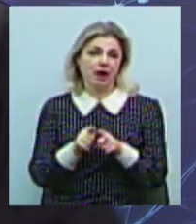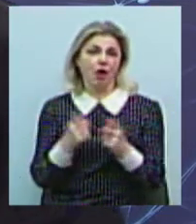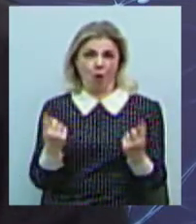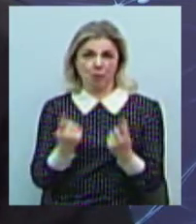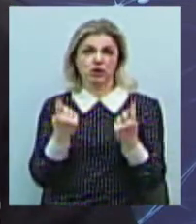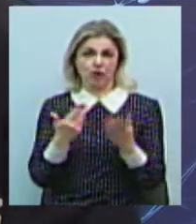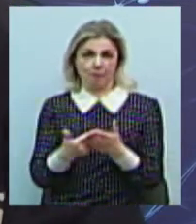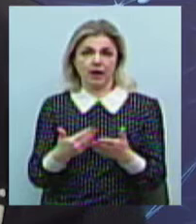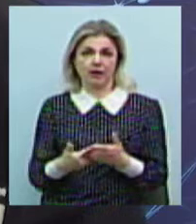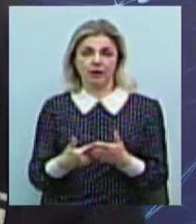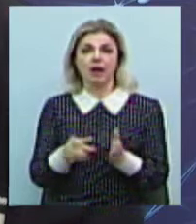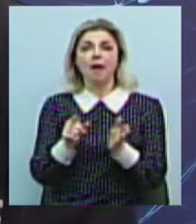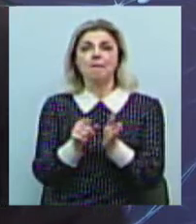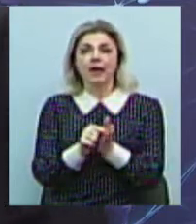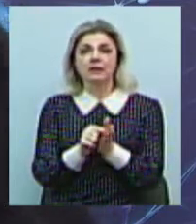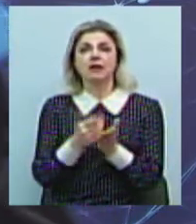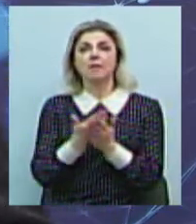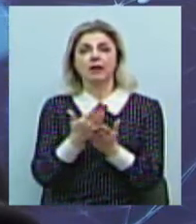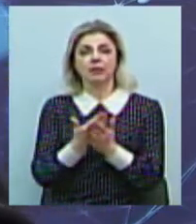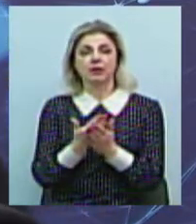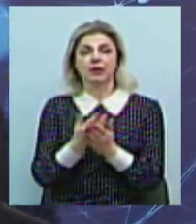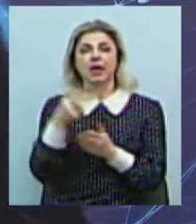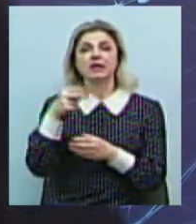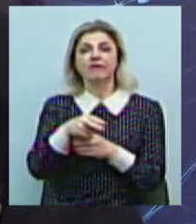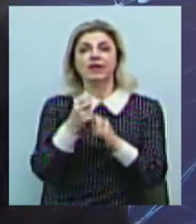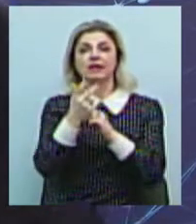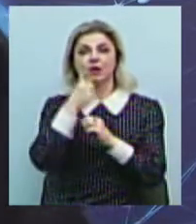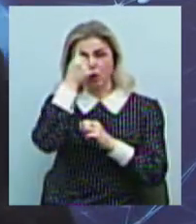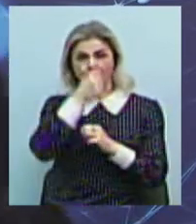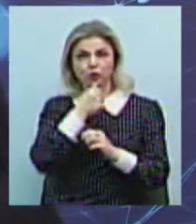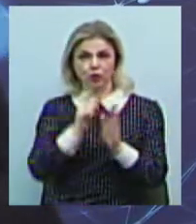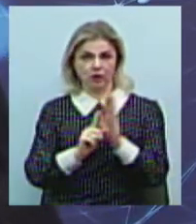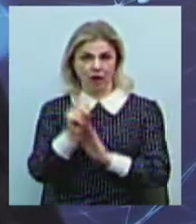приклад. Пенсія призначена, хай скажімо, в 2013 році.